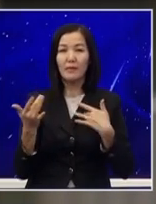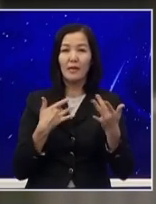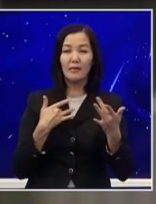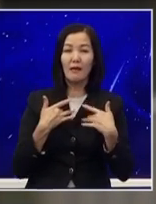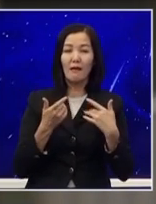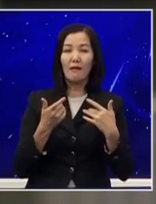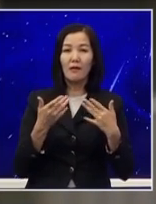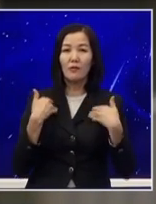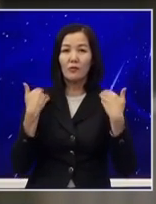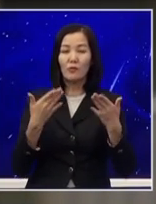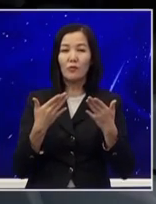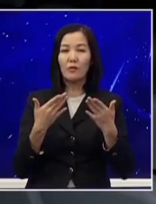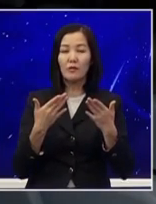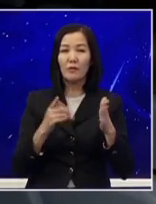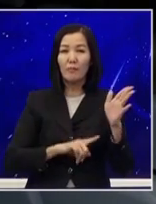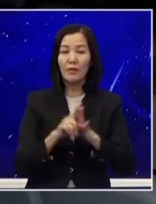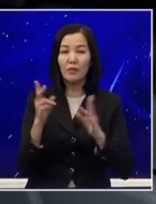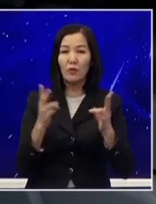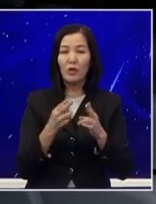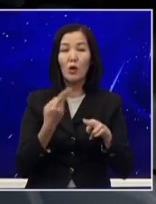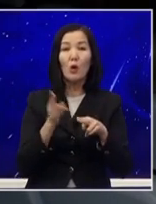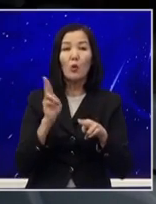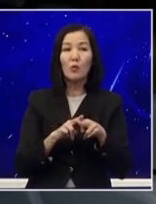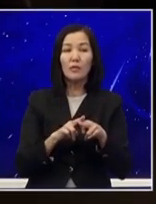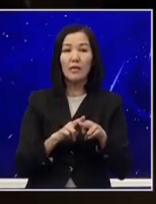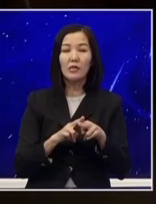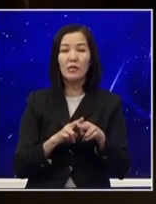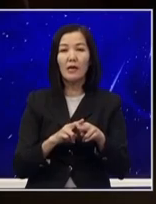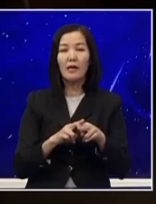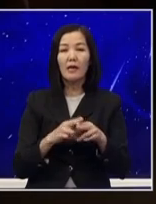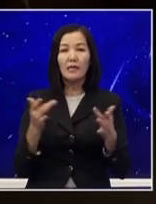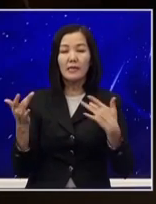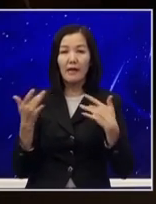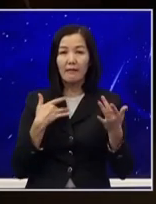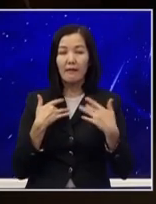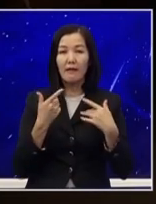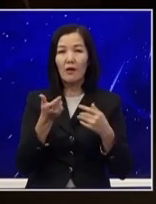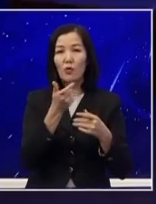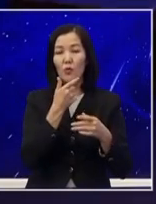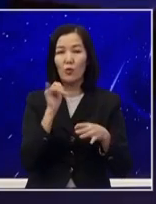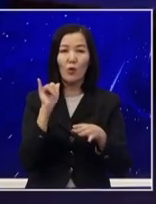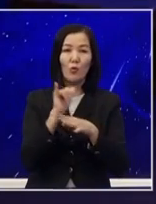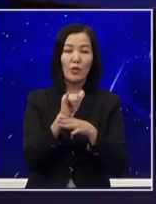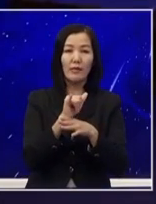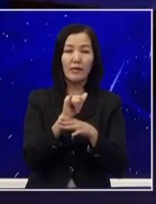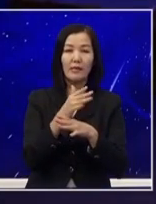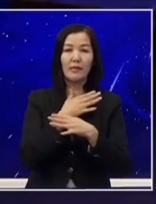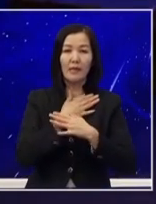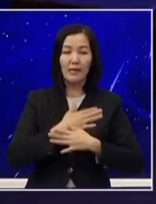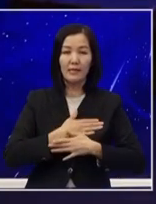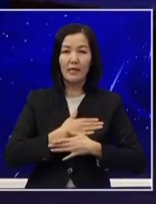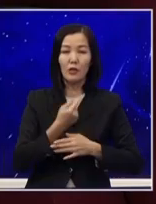бірақ спектакль бастау керек қой. Осылайша сағындырып сахнаға шыққандар келген қонақтарды разы қылды. Рухани азық